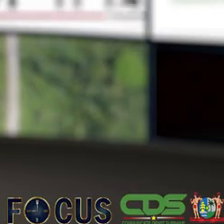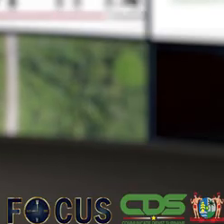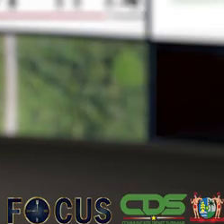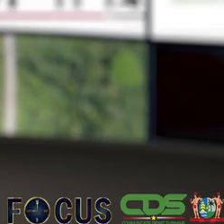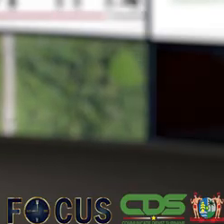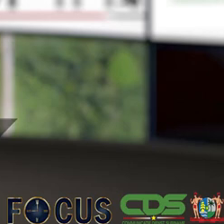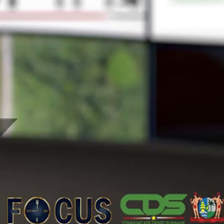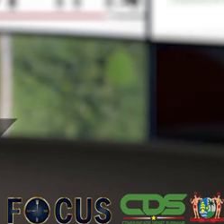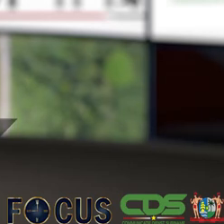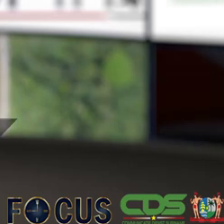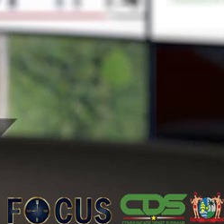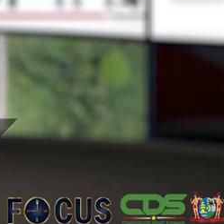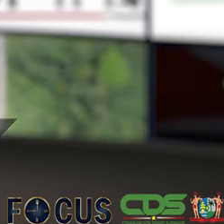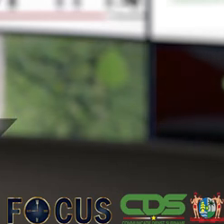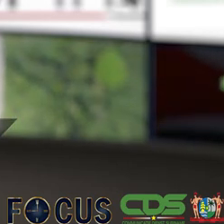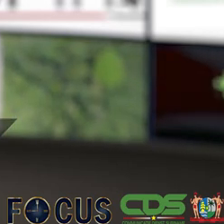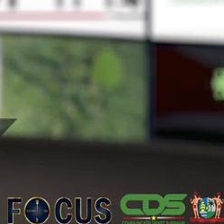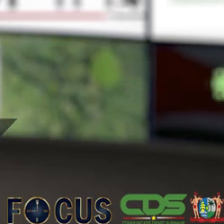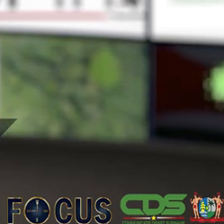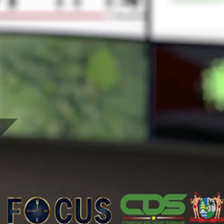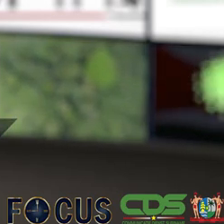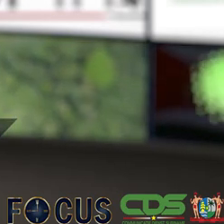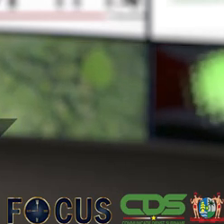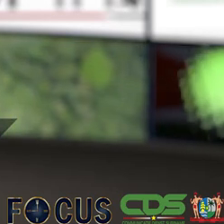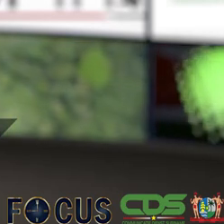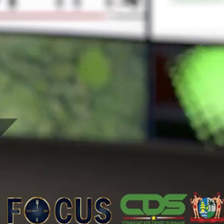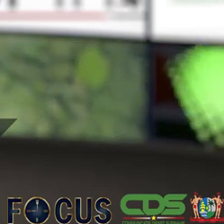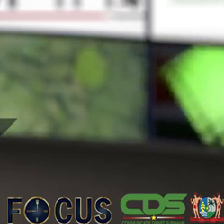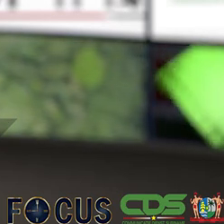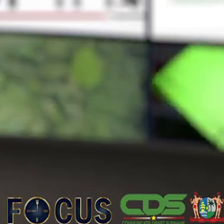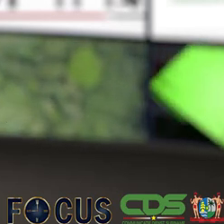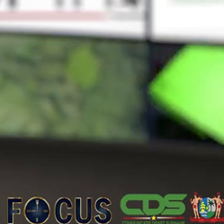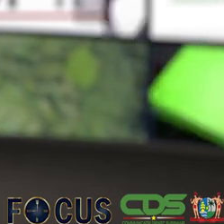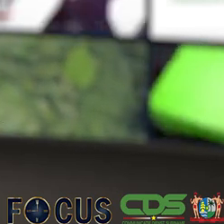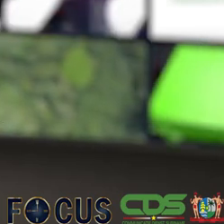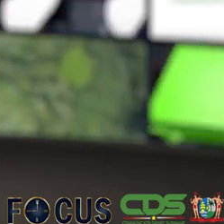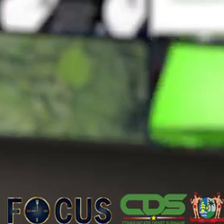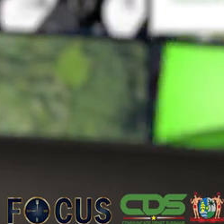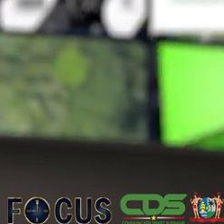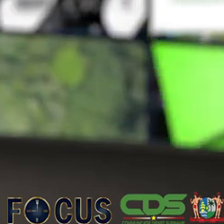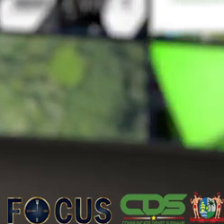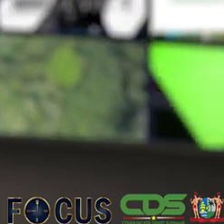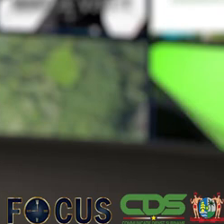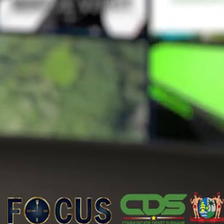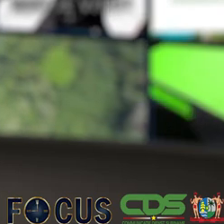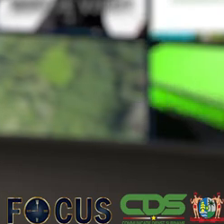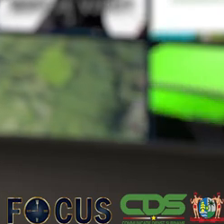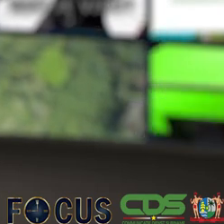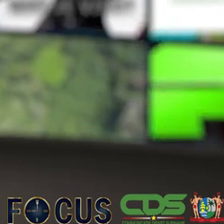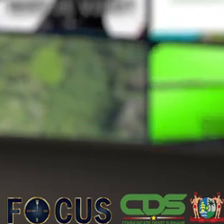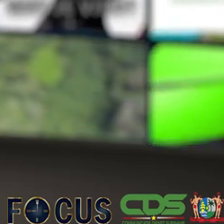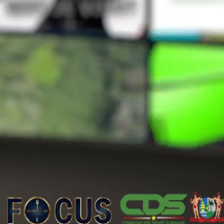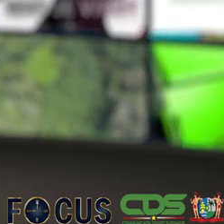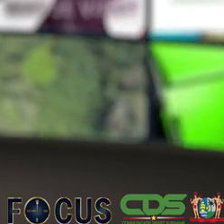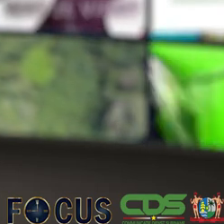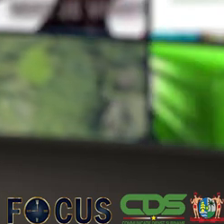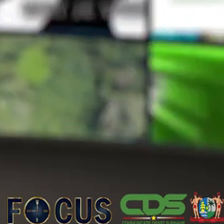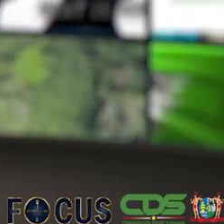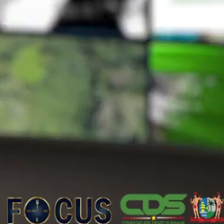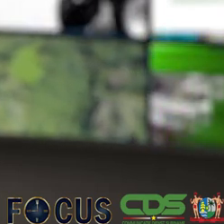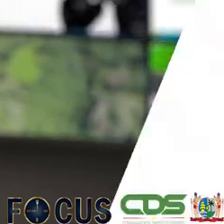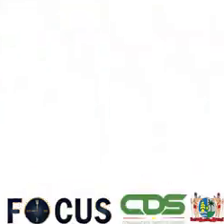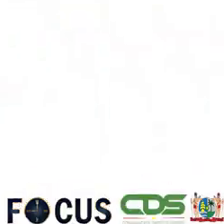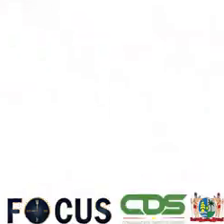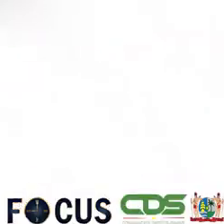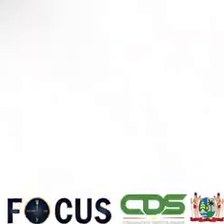Kijkers, van harte welkom bij deze aflevering van Focus. Het programma waar de focus wordt gelegd op de activiteiten die voor u als samenleving van belang